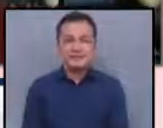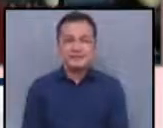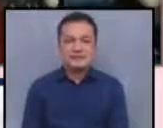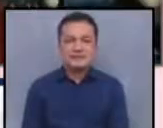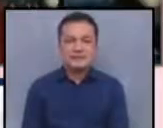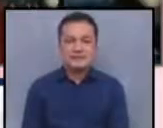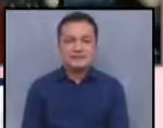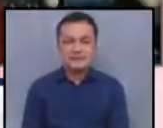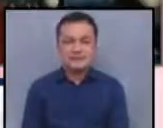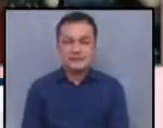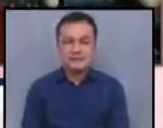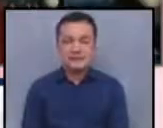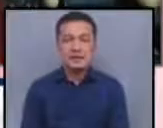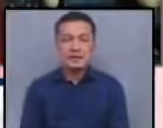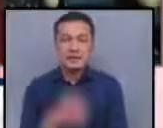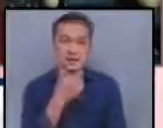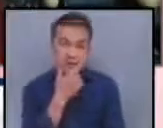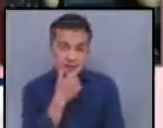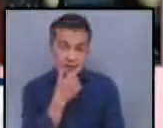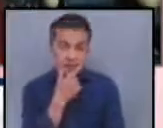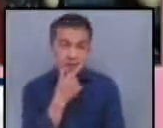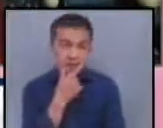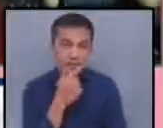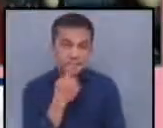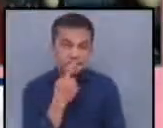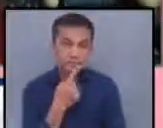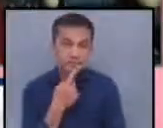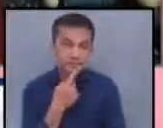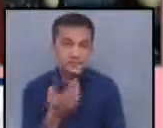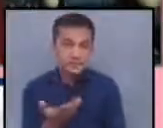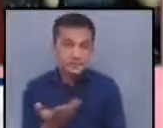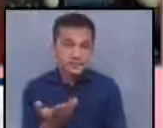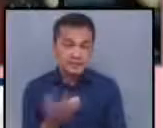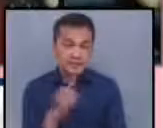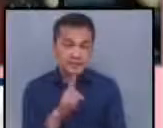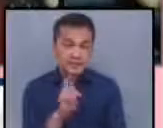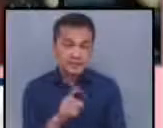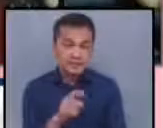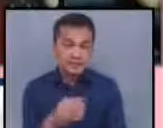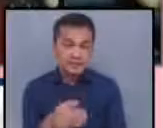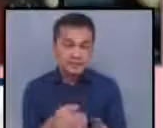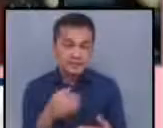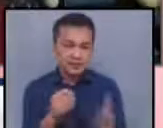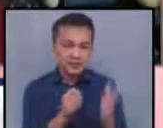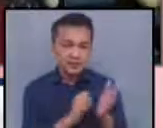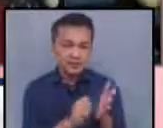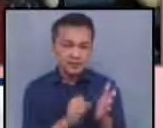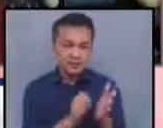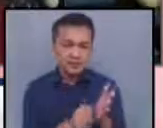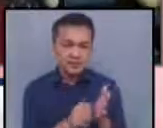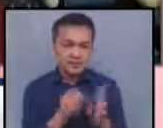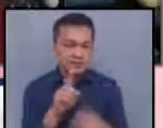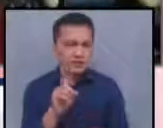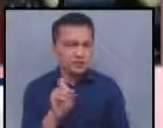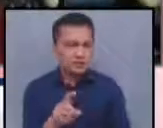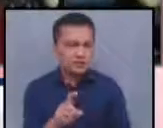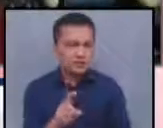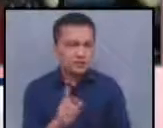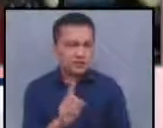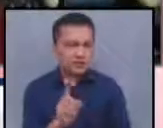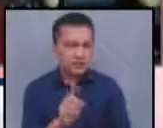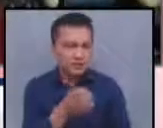Hazel Chefy, nako, fan mo ko, ha? Tatanong ko lang muna bago yung nakasulat dito na tanong. Tatanong ko lang, anong breakfast mo